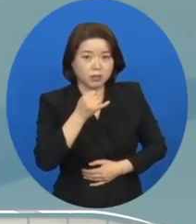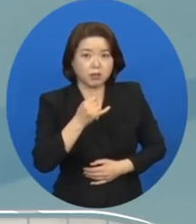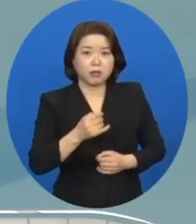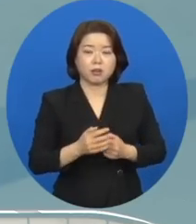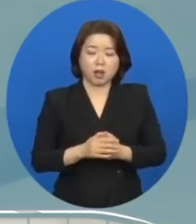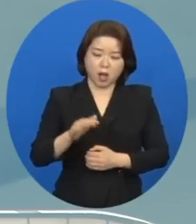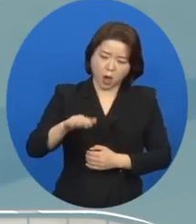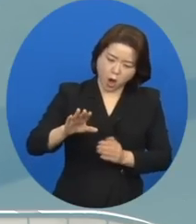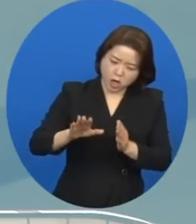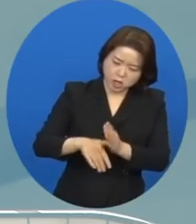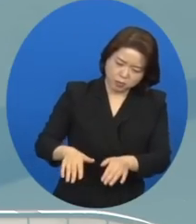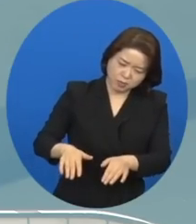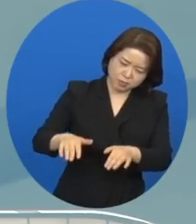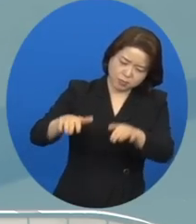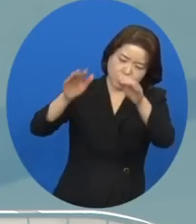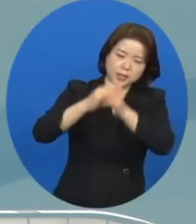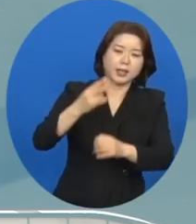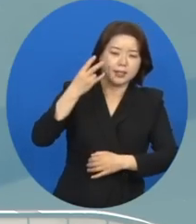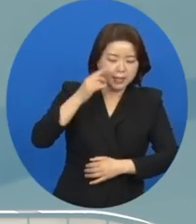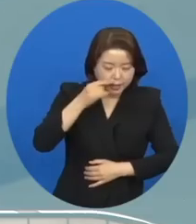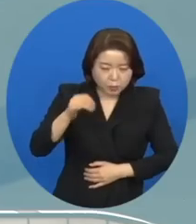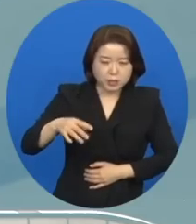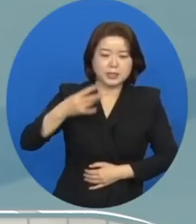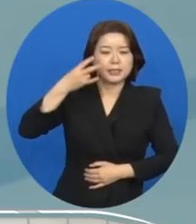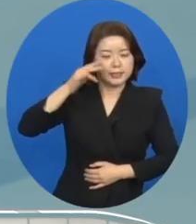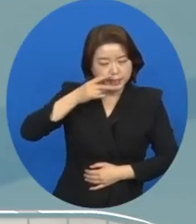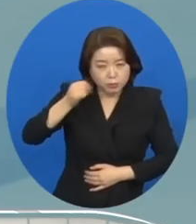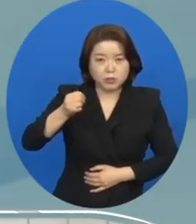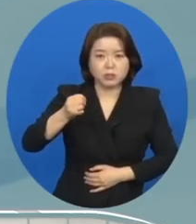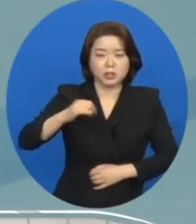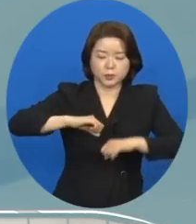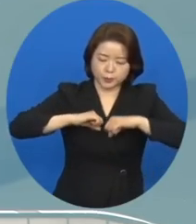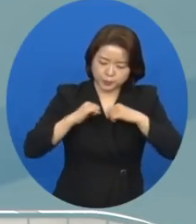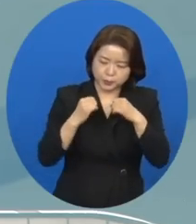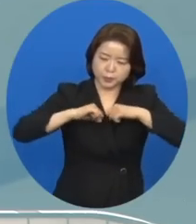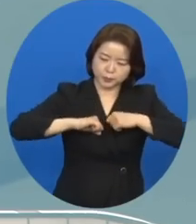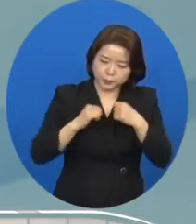어릴 적부터 예 어머니.